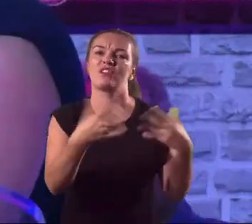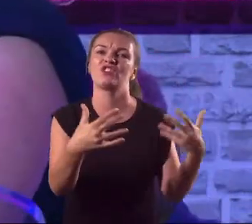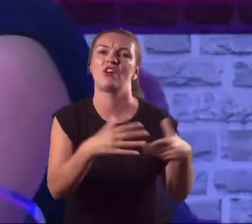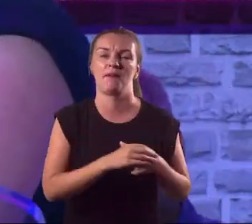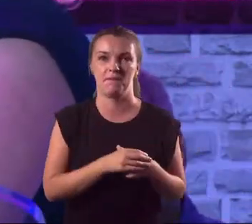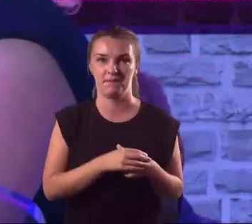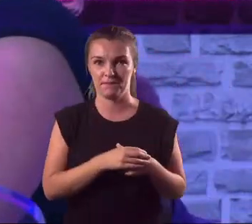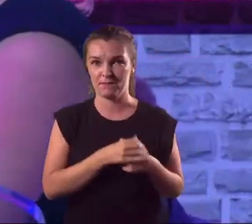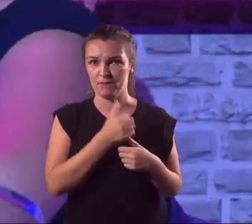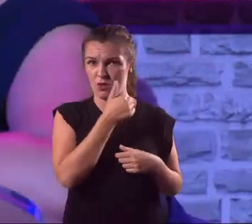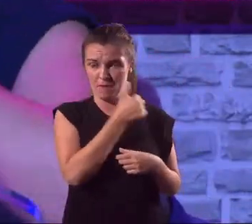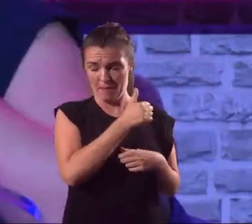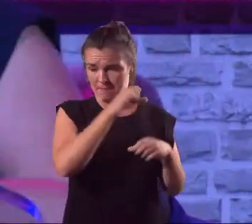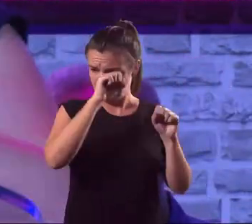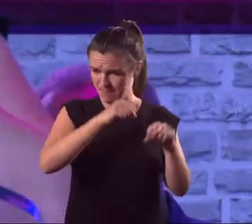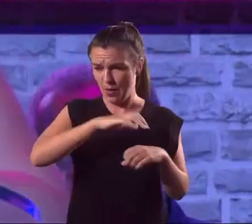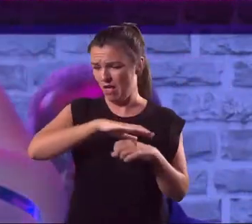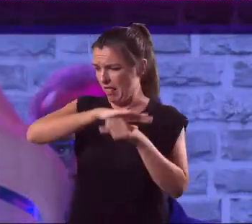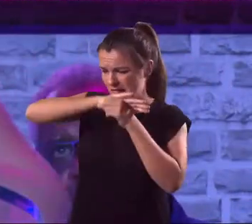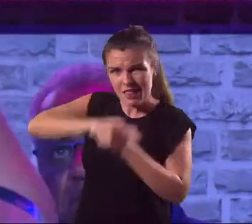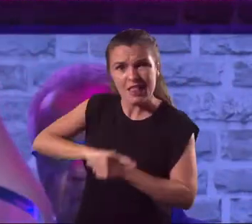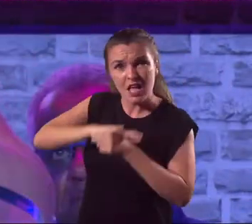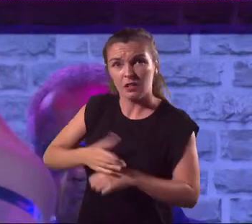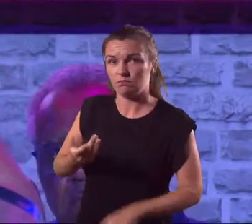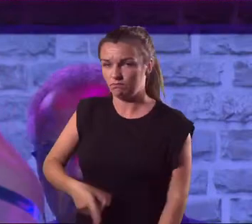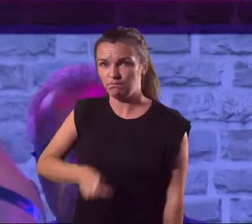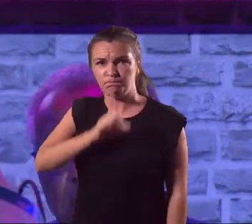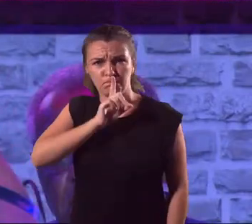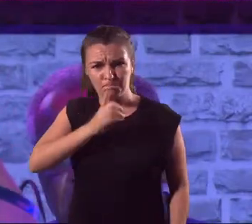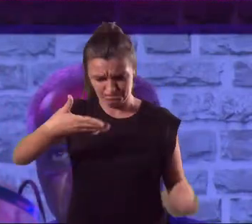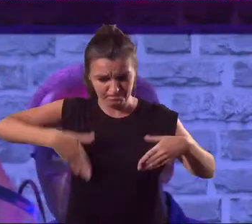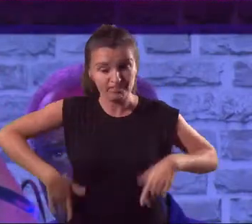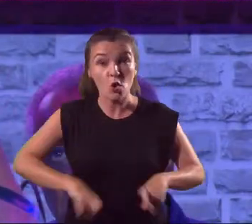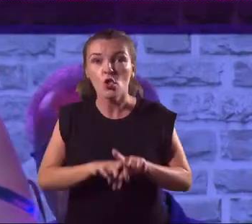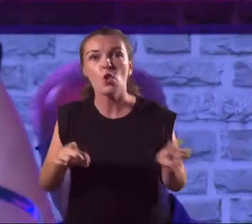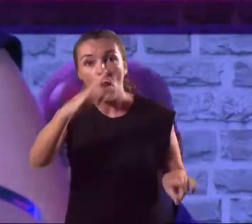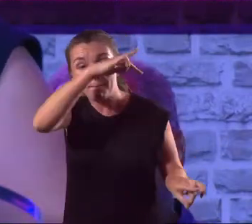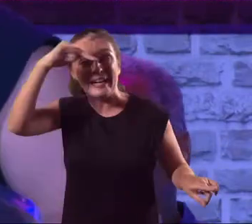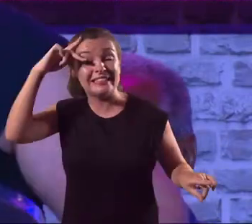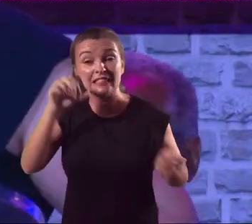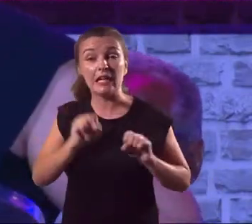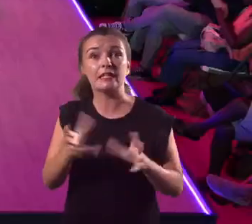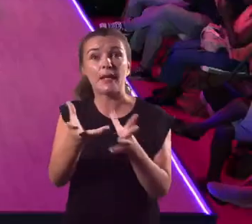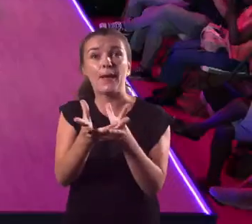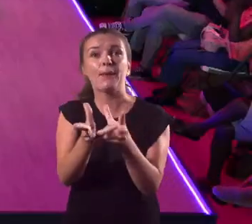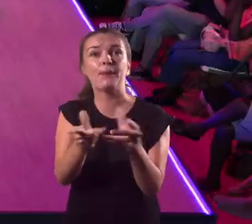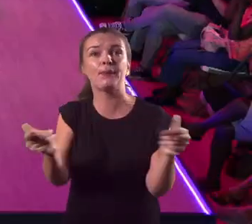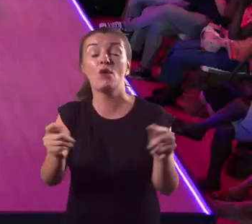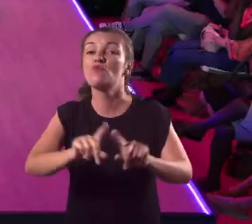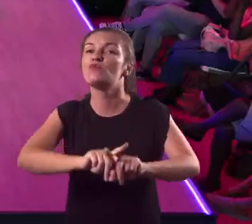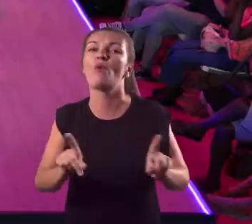toutes les manières qu'ils veulent. Nous ne nous tairons pas et nous ne laisserons pas la Palestine disparaître.